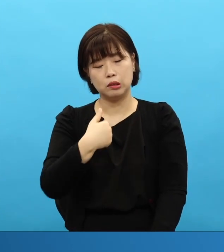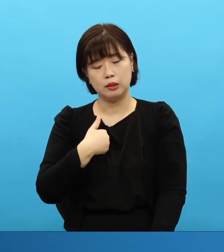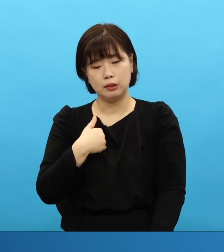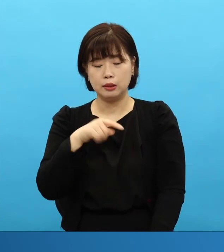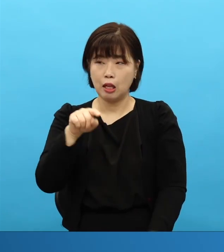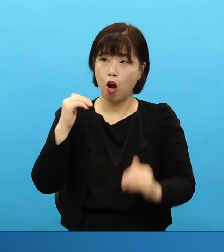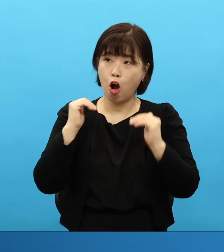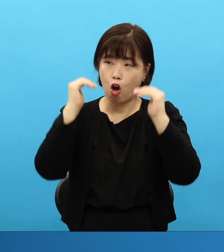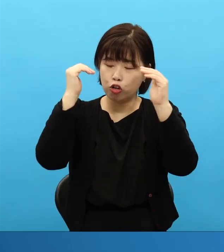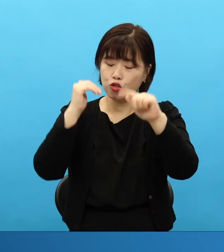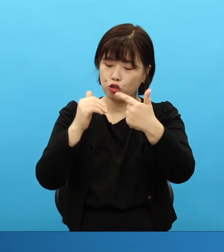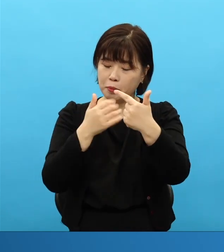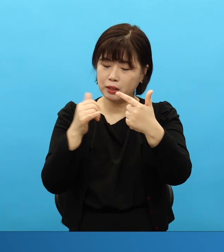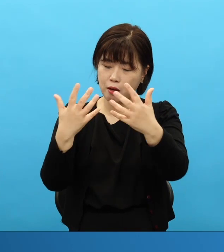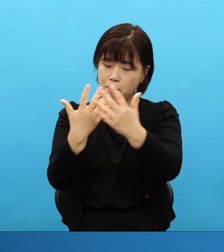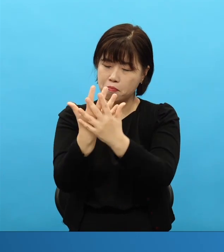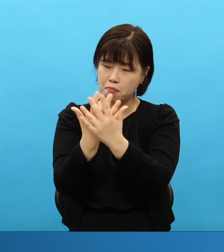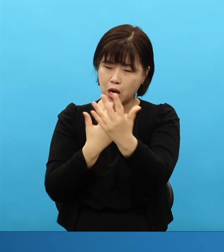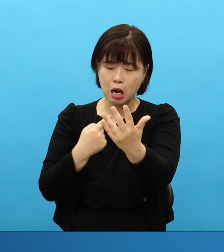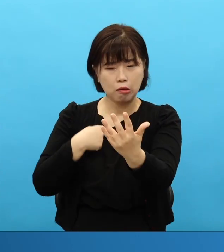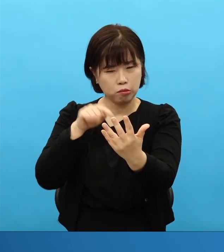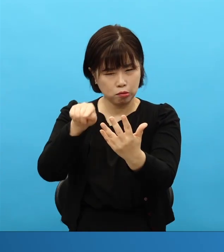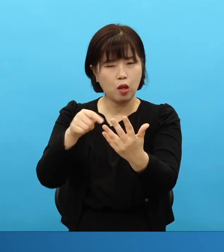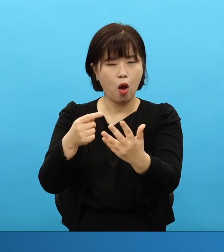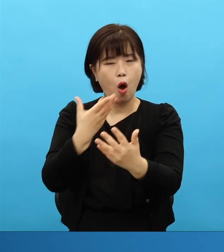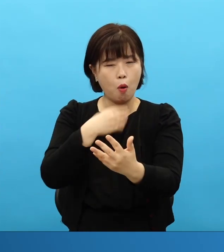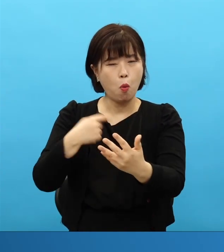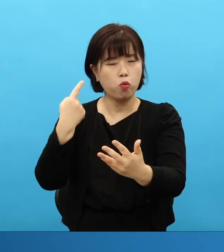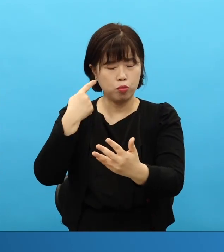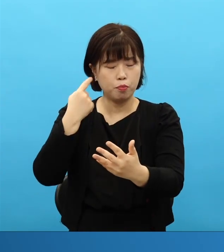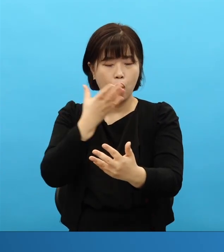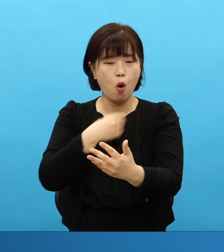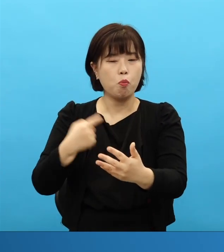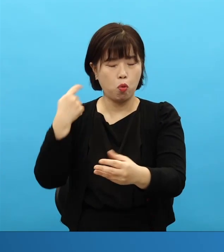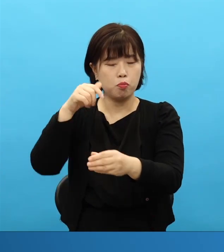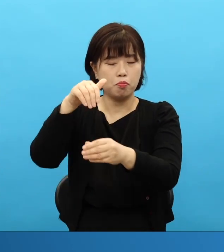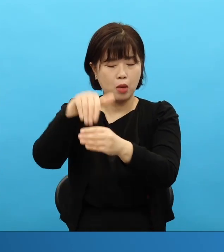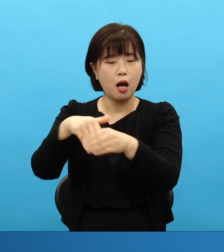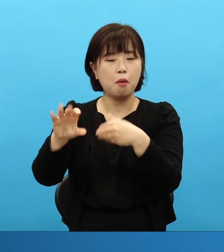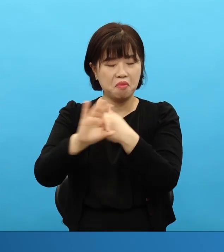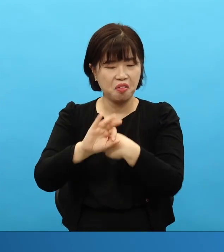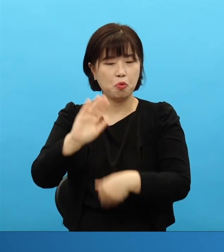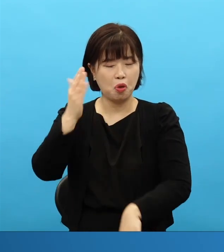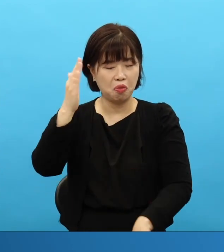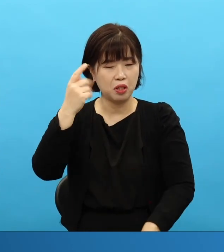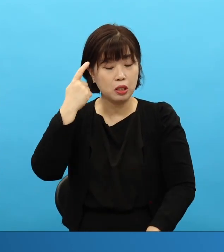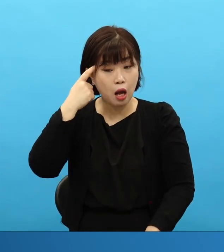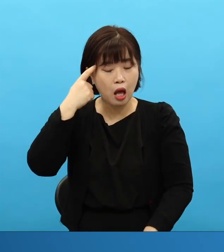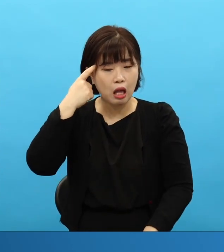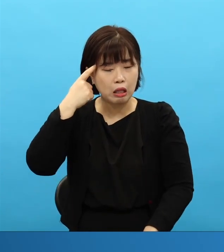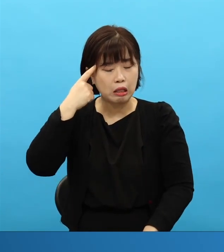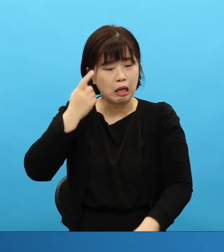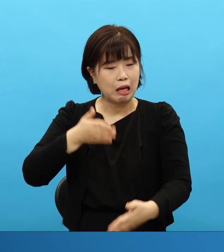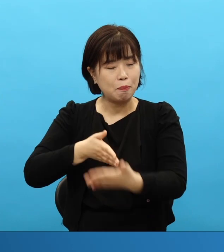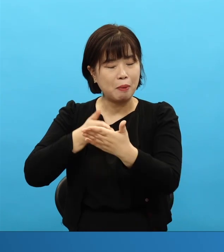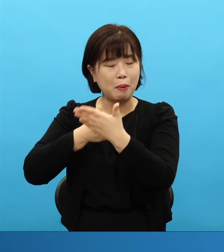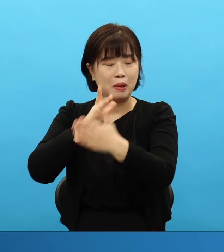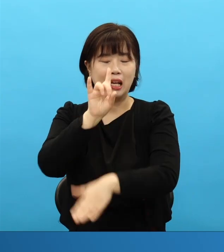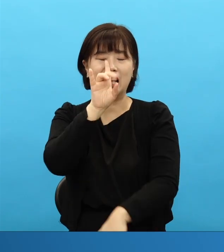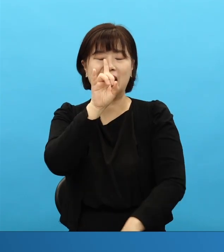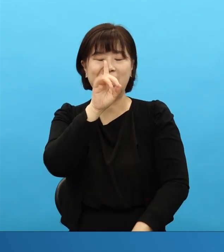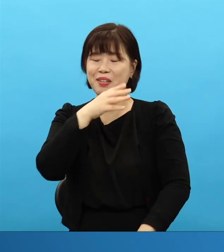아니었어요. 이러면 안 된다. 애들에게 저 복음이 들어가야 된다. 그래가지고 그때 마음을 먹고